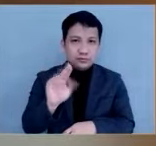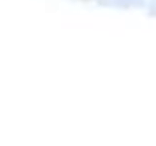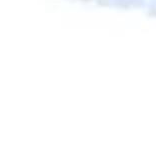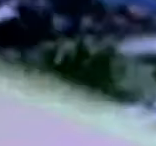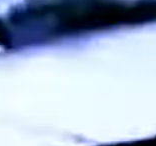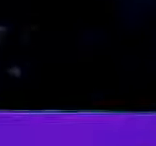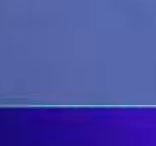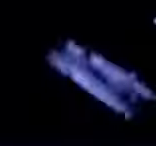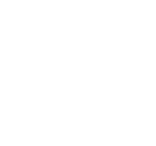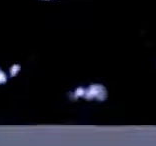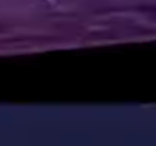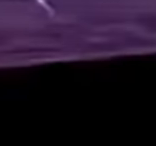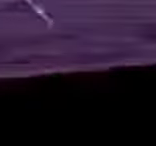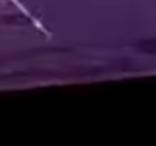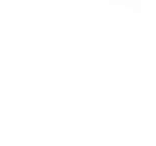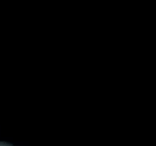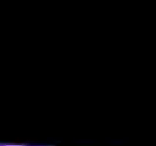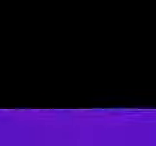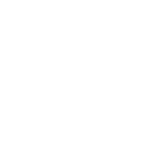5.